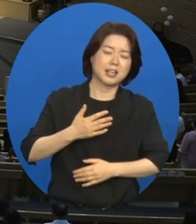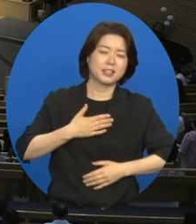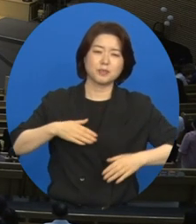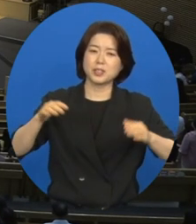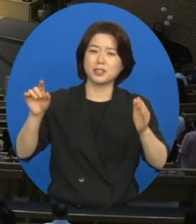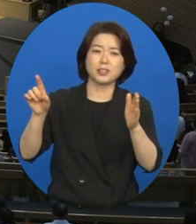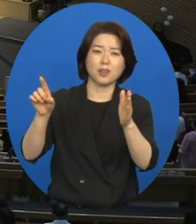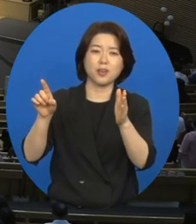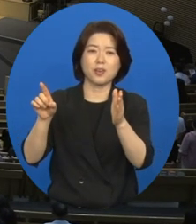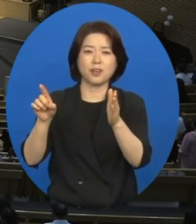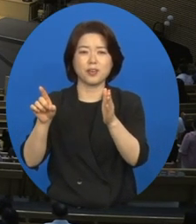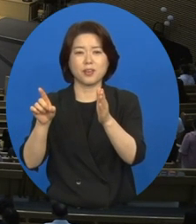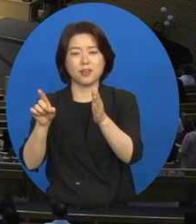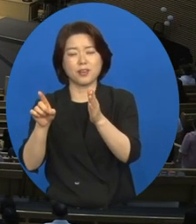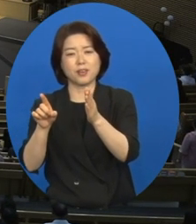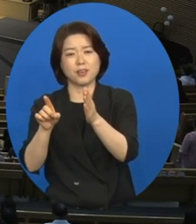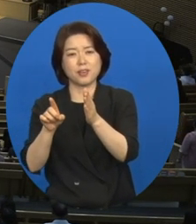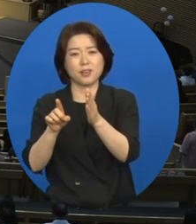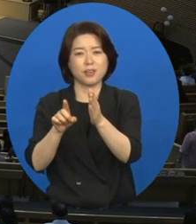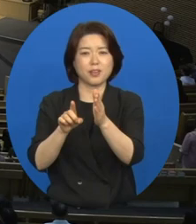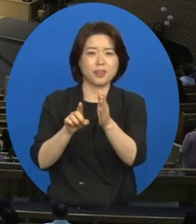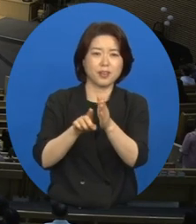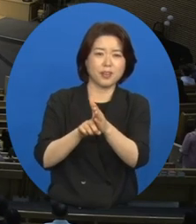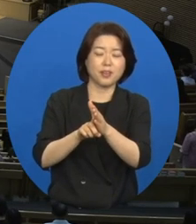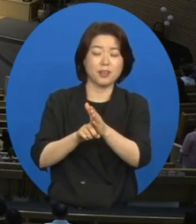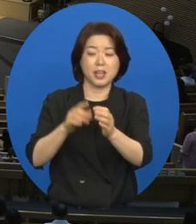약속을 믿어